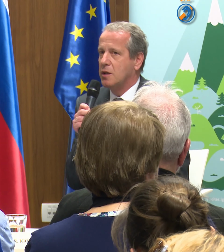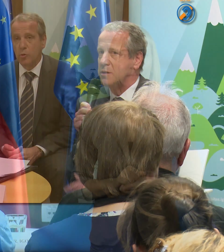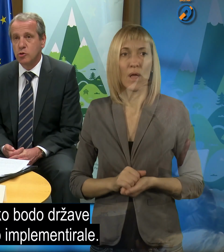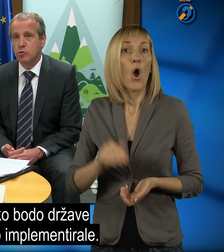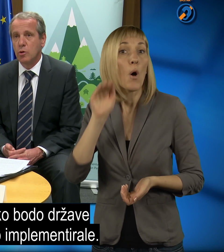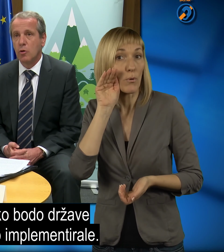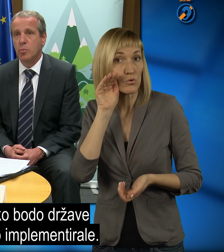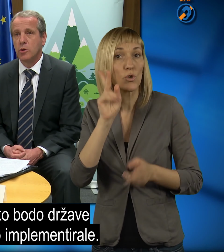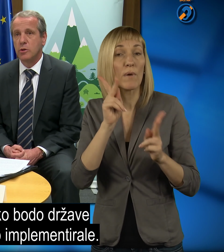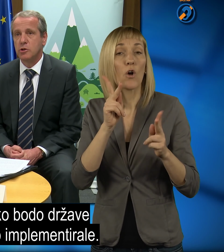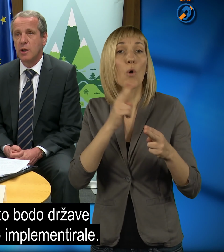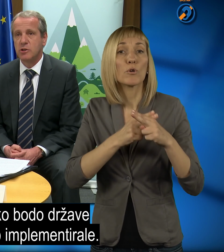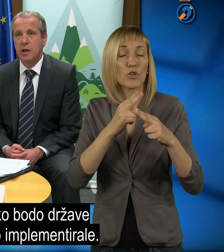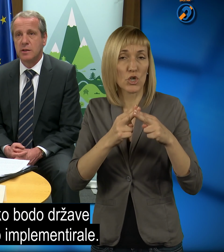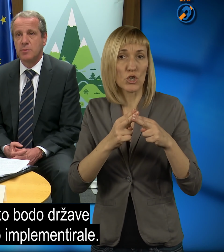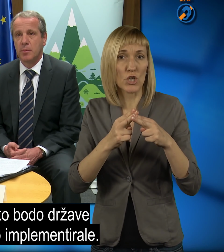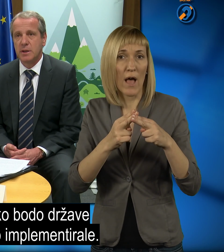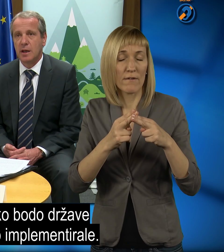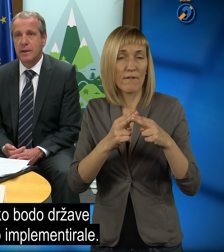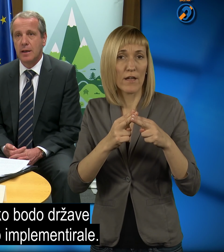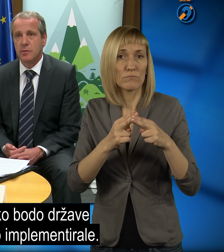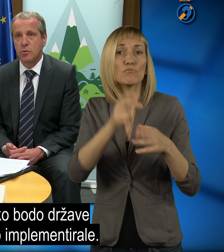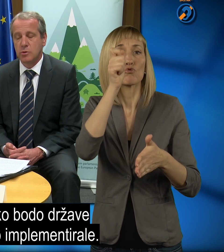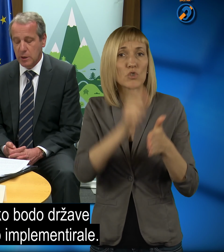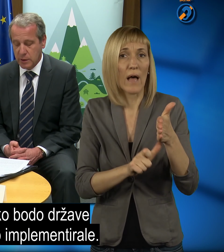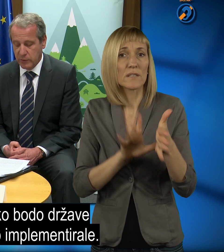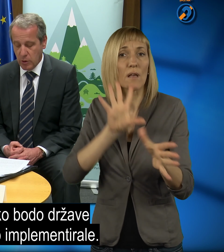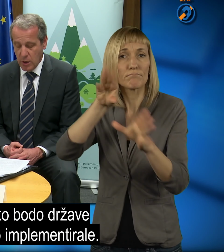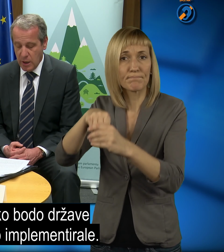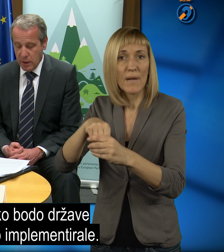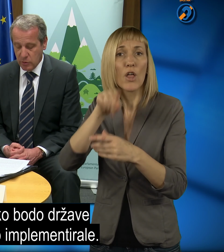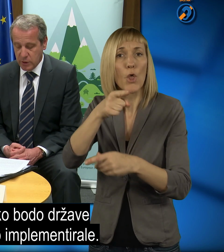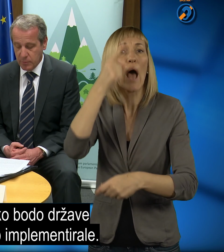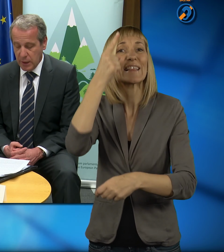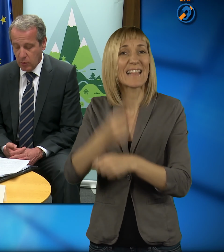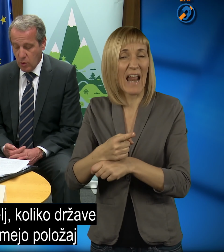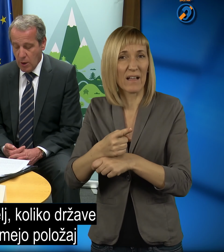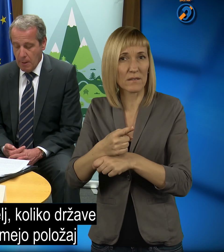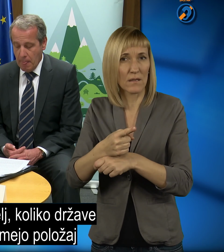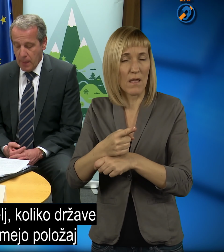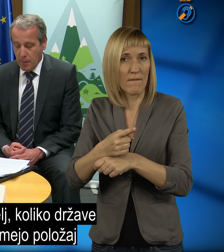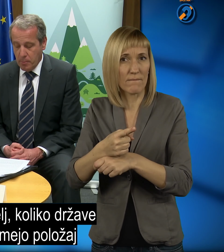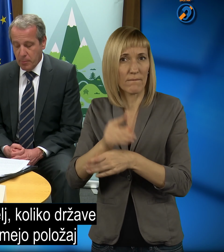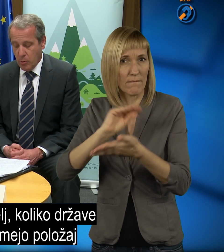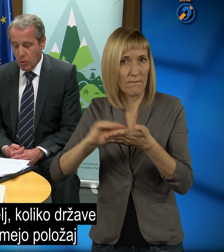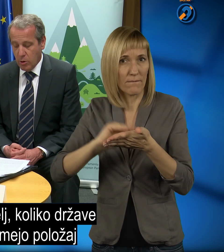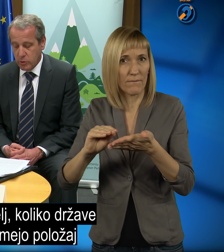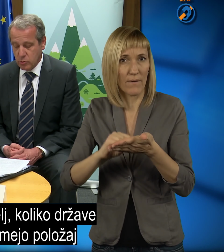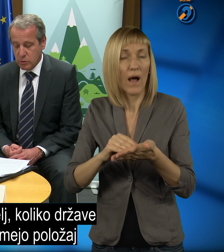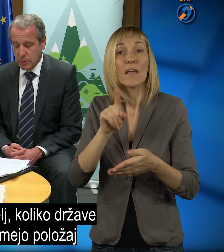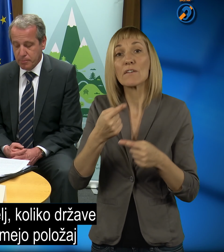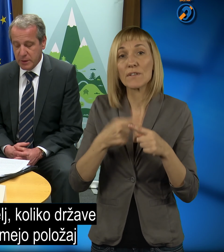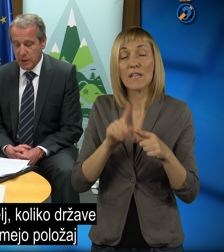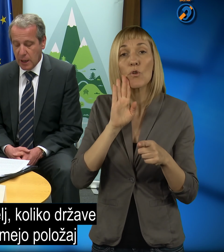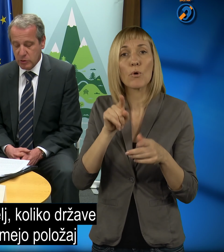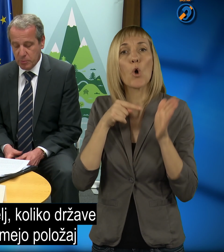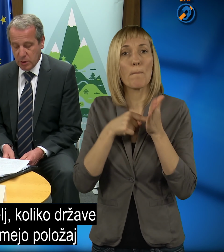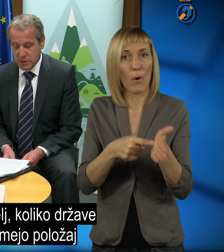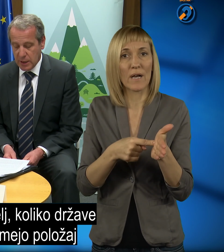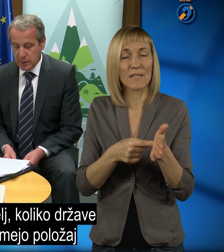Vključno to, kako bodo države članici implementirate to direktivo in v tem delu pa bo tudi